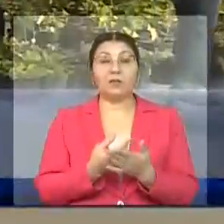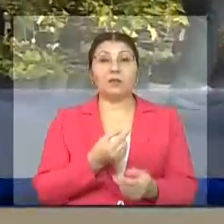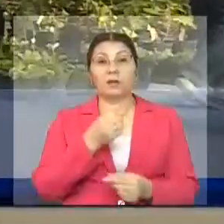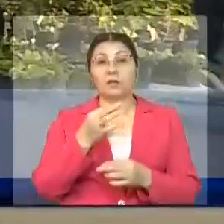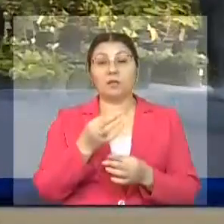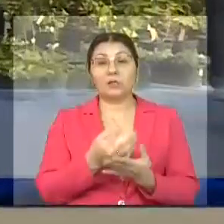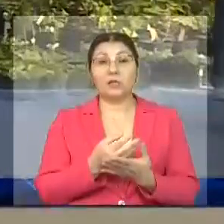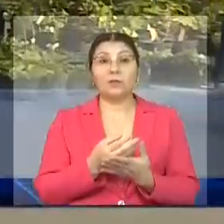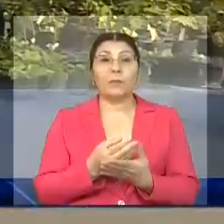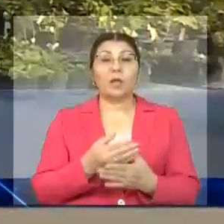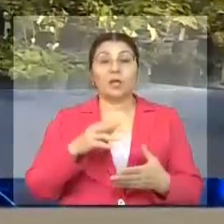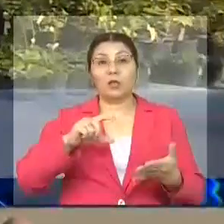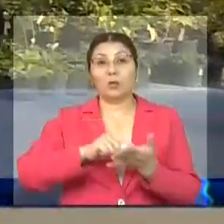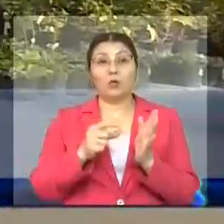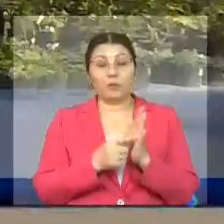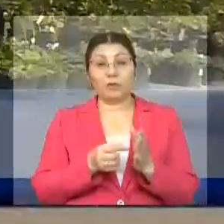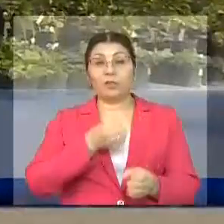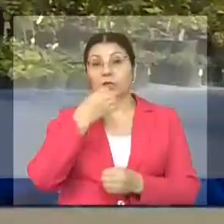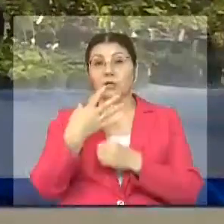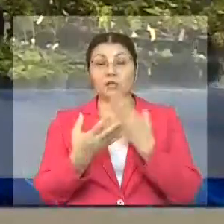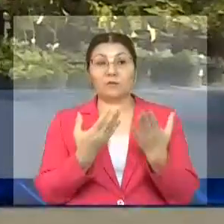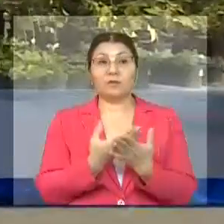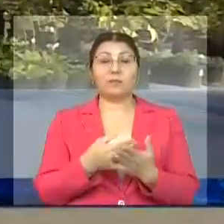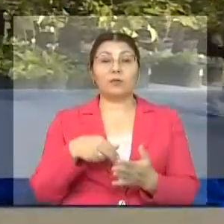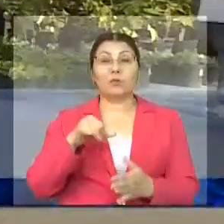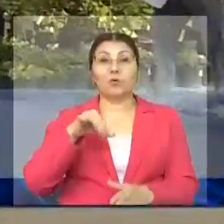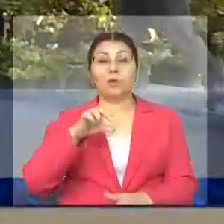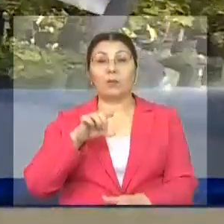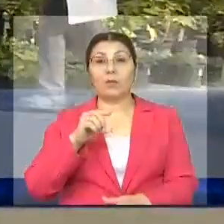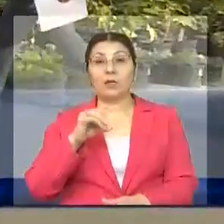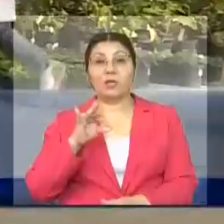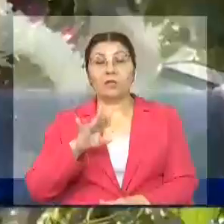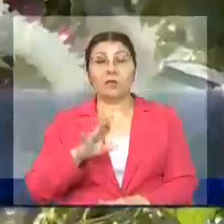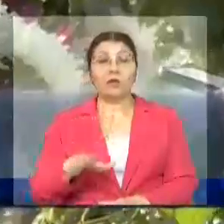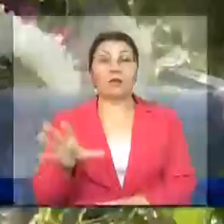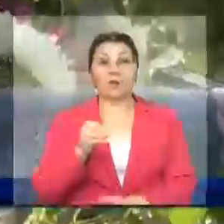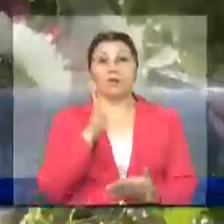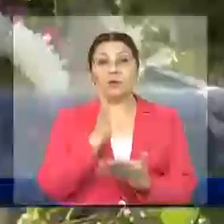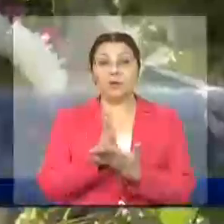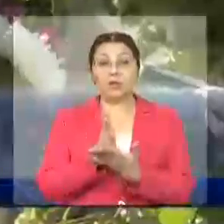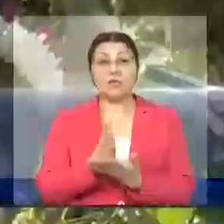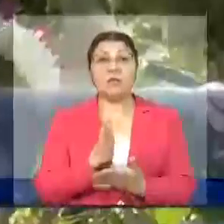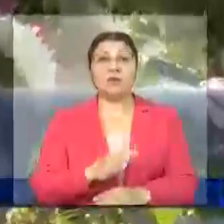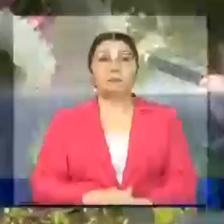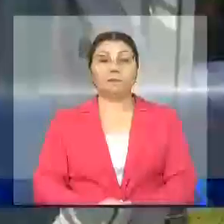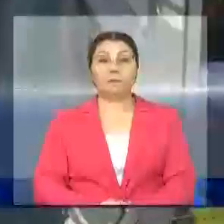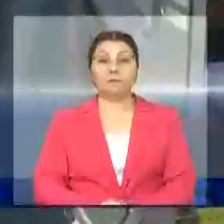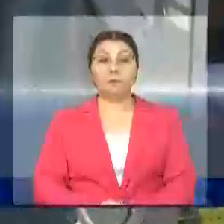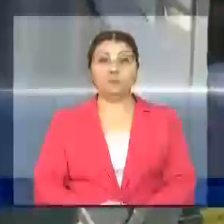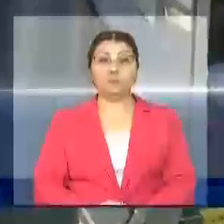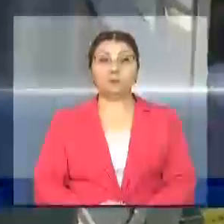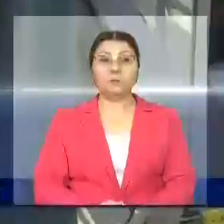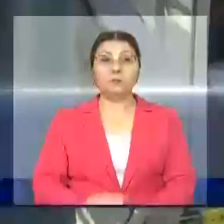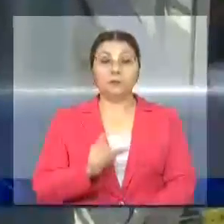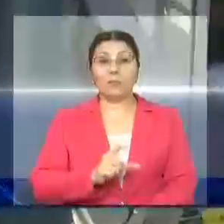растения, значит, и, значит, удобрения и садовый инвентарь. Есть позитивный отклик от людей,